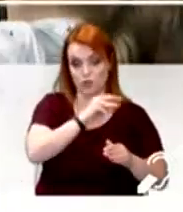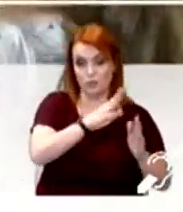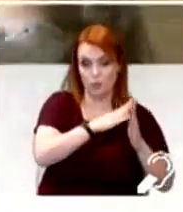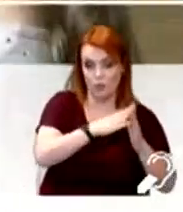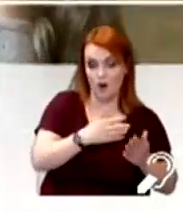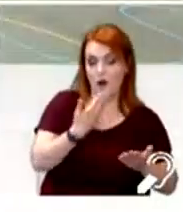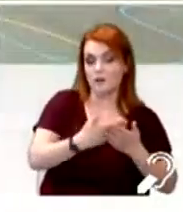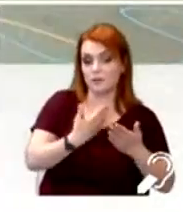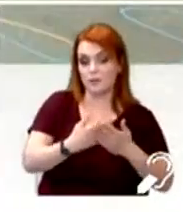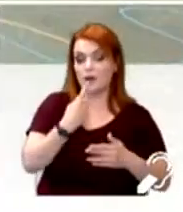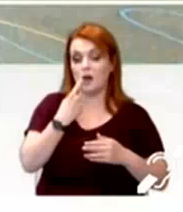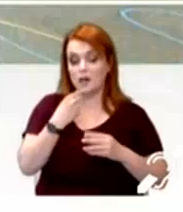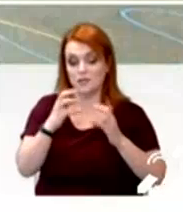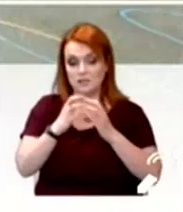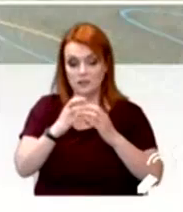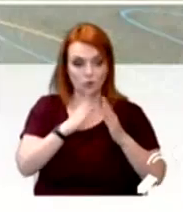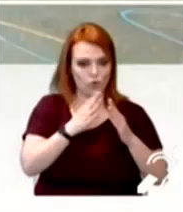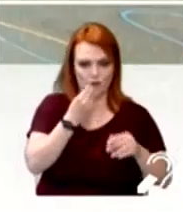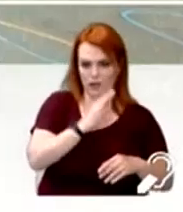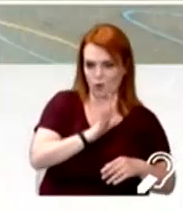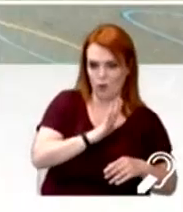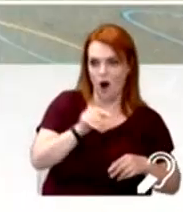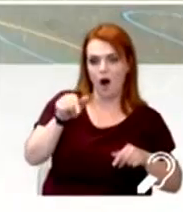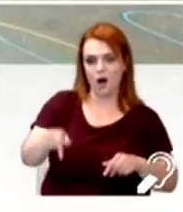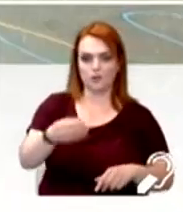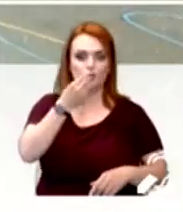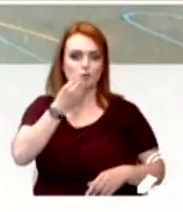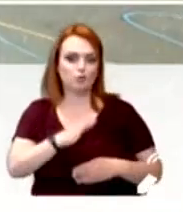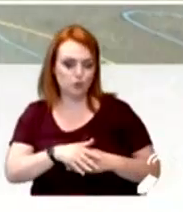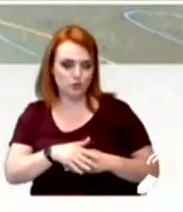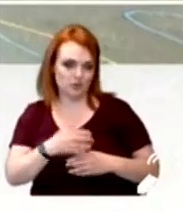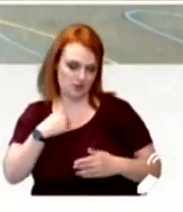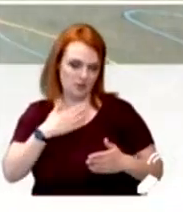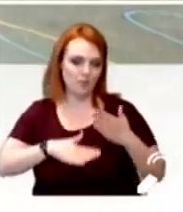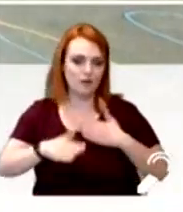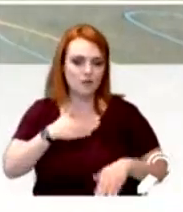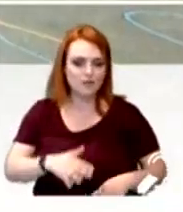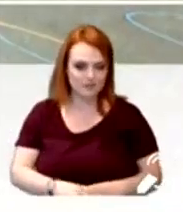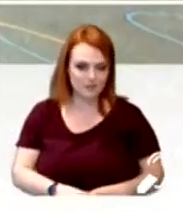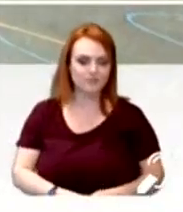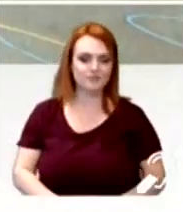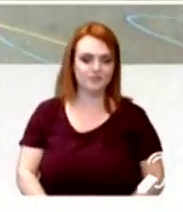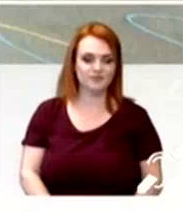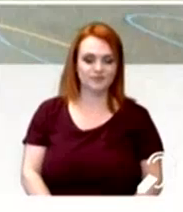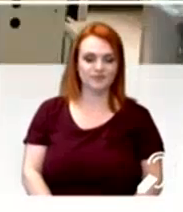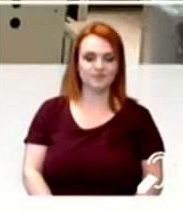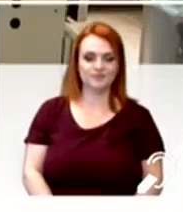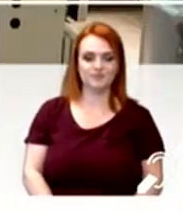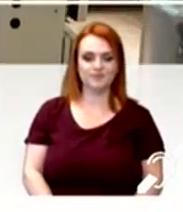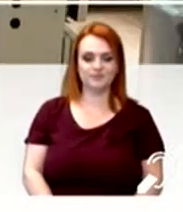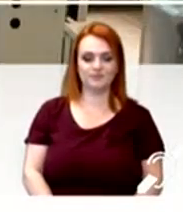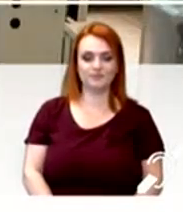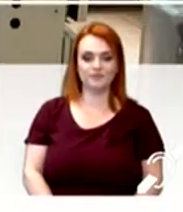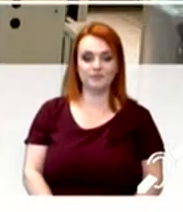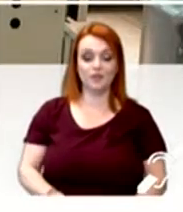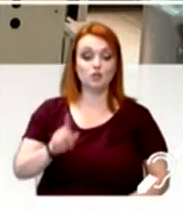o alimentație corectă și educatorii din grădinițe trebuie să le ajute ca ei să cunoască această informație. Totuși,